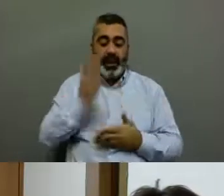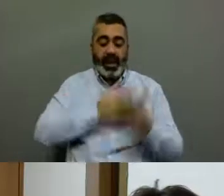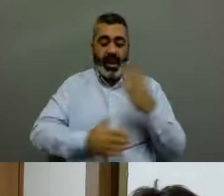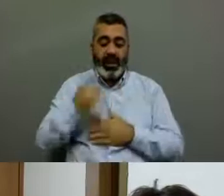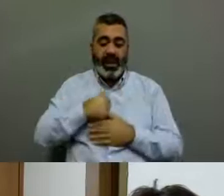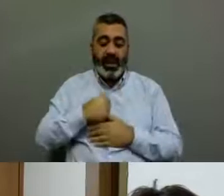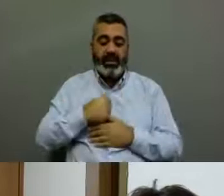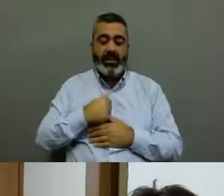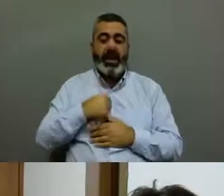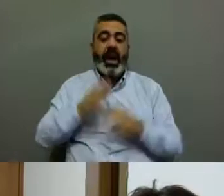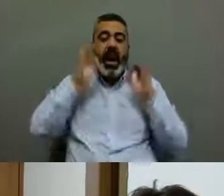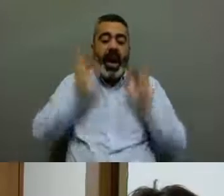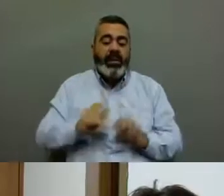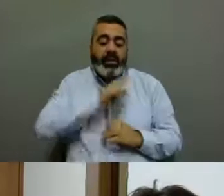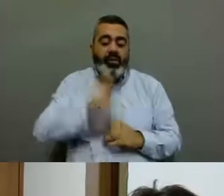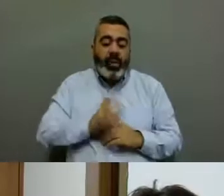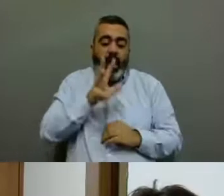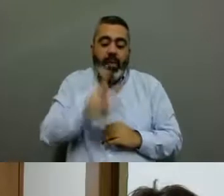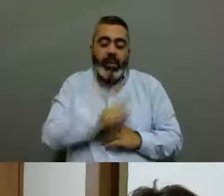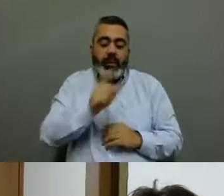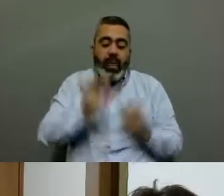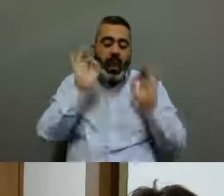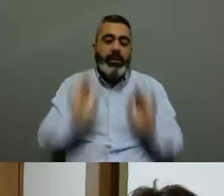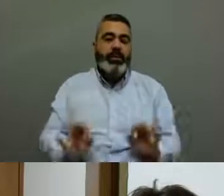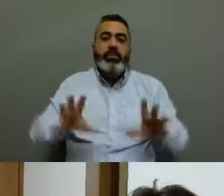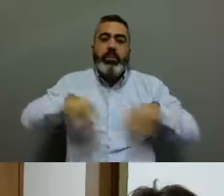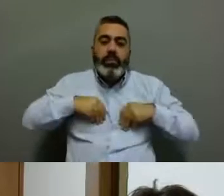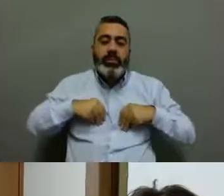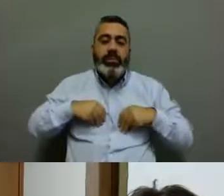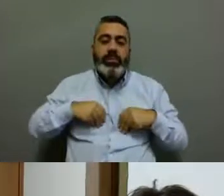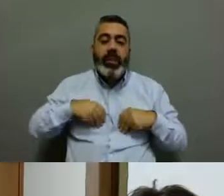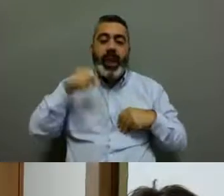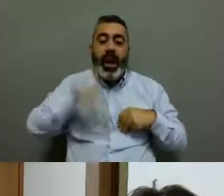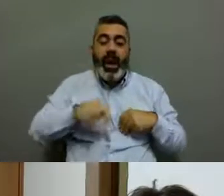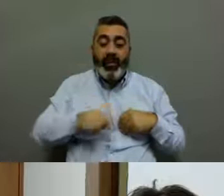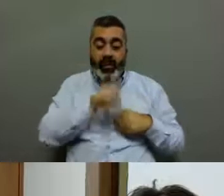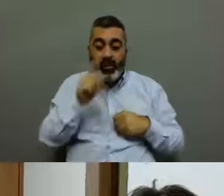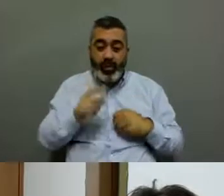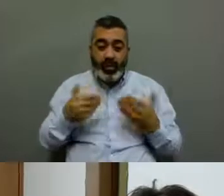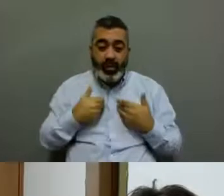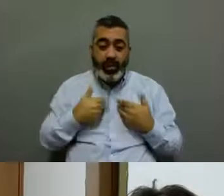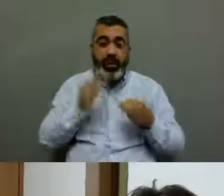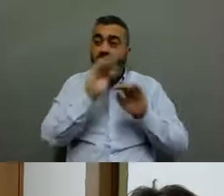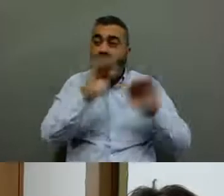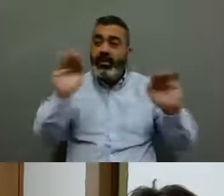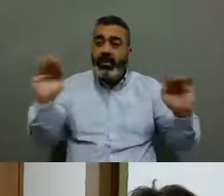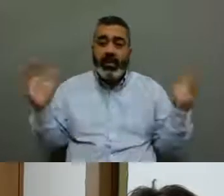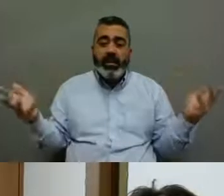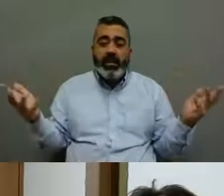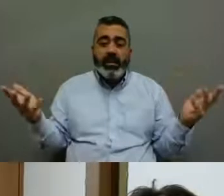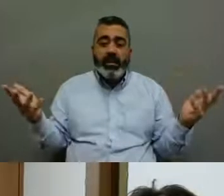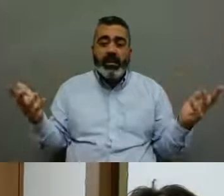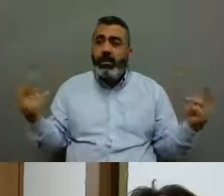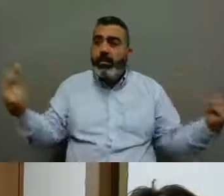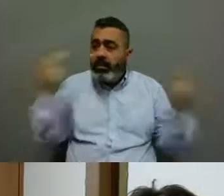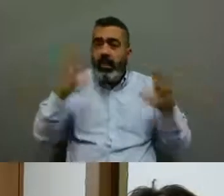μια κατάσταση ζωής, είναι μια καθημερινότητα που απλά αυτό ζούμε και αυτό απαιτούμε από τους άλλους να το